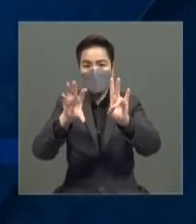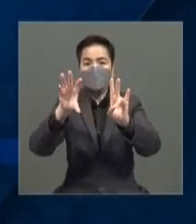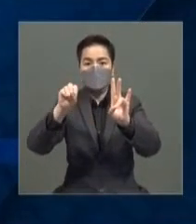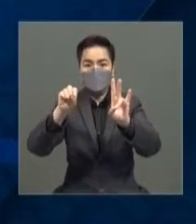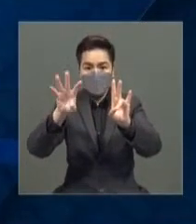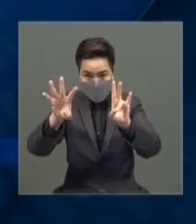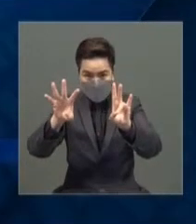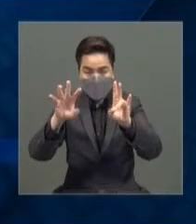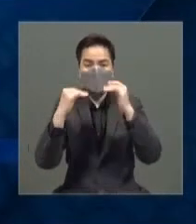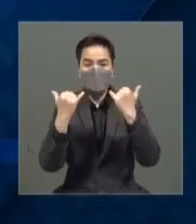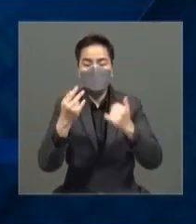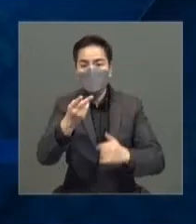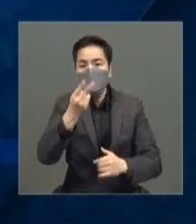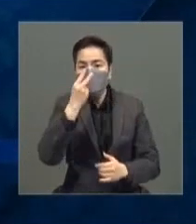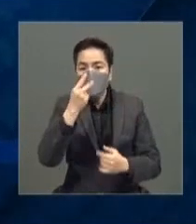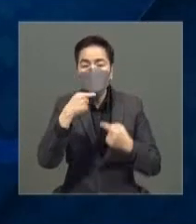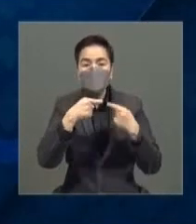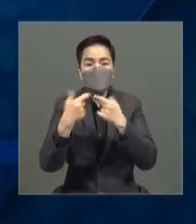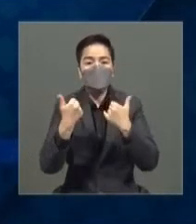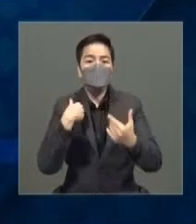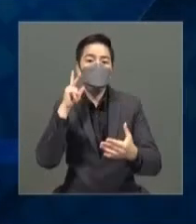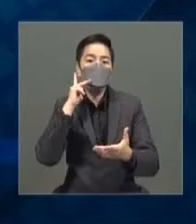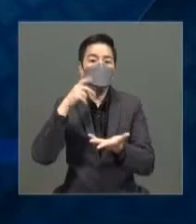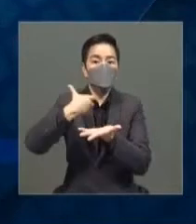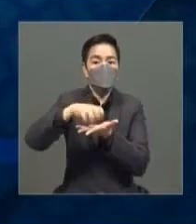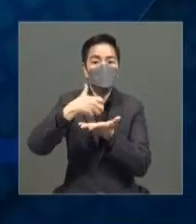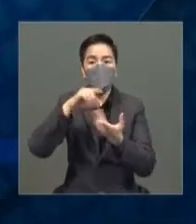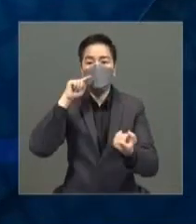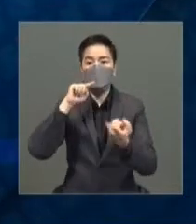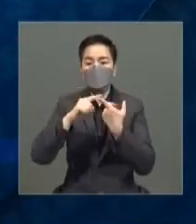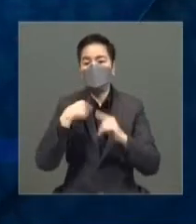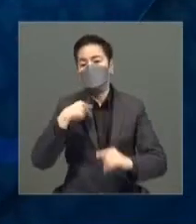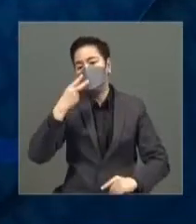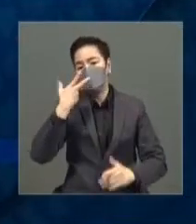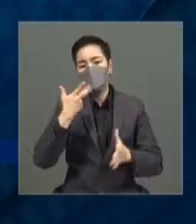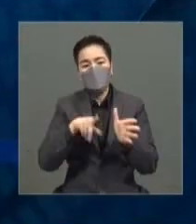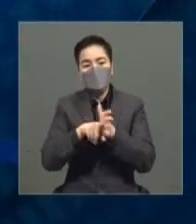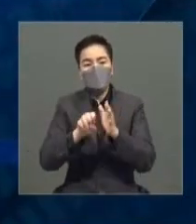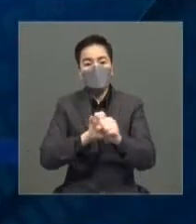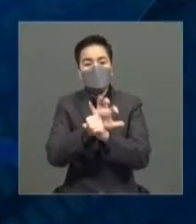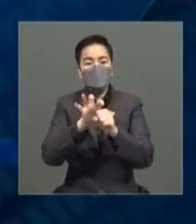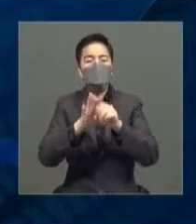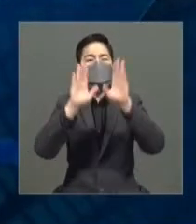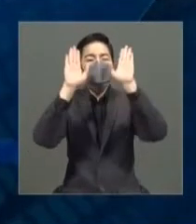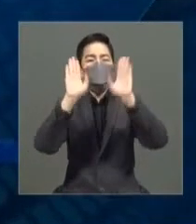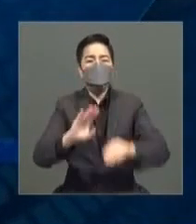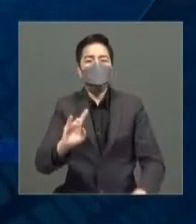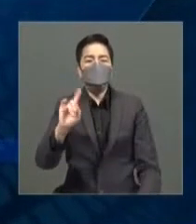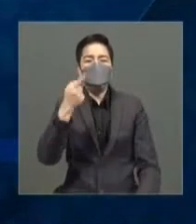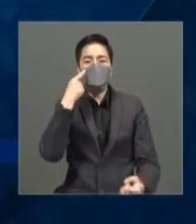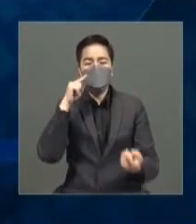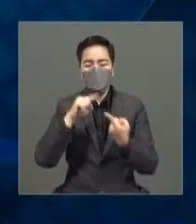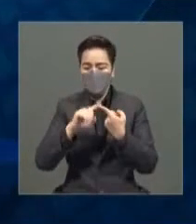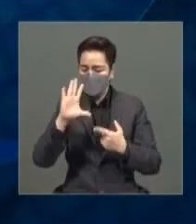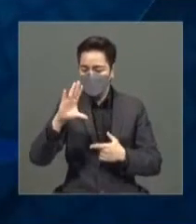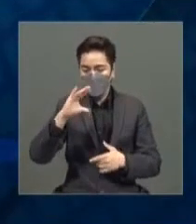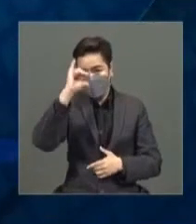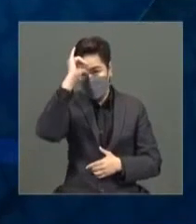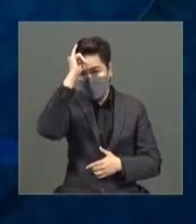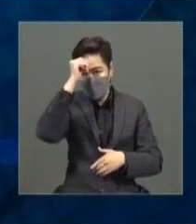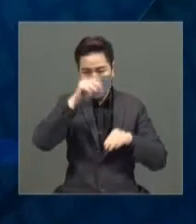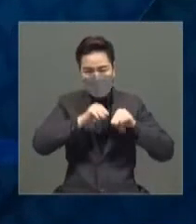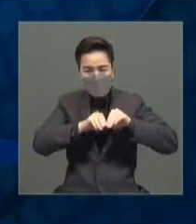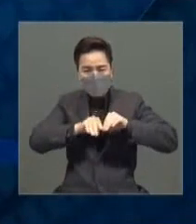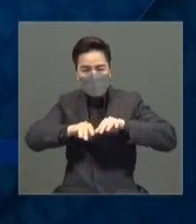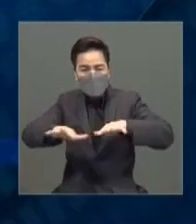7,654 และอย่างที่พวกเราได้ติดตามการรายงานนะคะก็จะเห็นการกระจายของเชื้อกลายพันธุ์สายพันธุ์เดลต้าซึ่ง